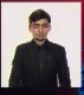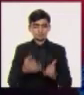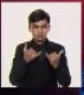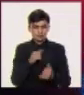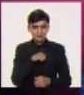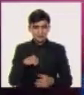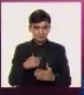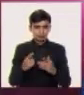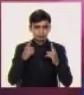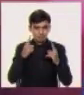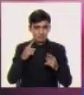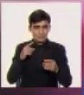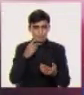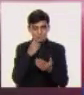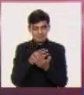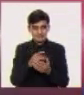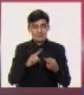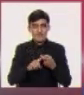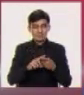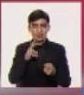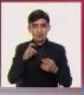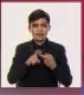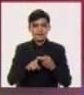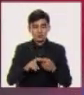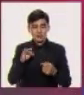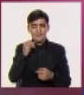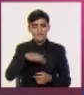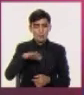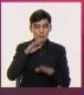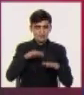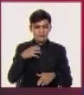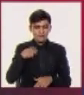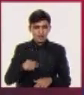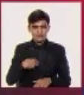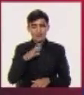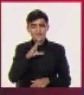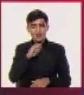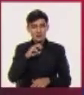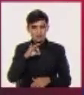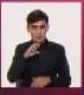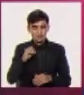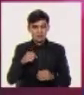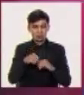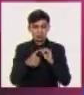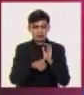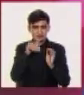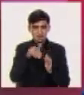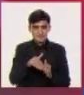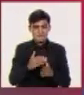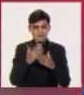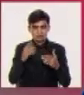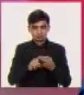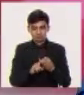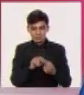Сегодня самые высокие показатели инфицированных коронавирусом зафиксировали в Европе. Во Франции и Великобритании за сутки свыше 16 тысяч